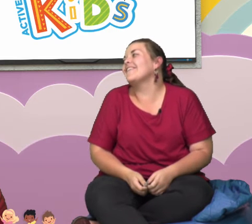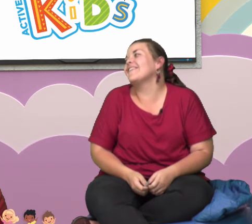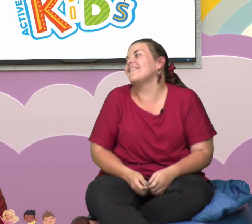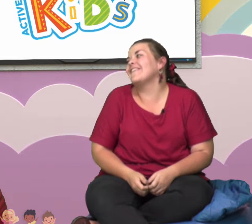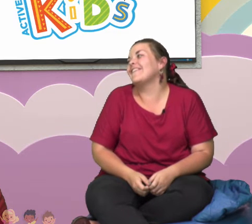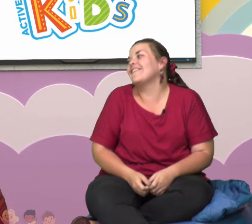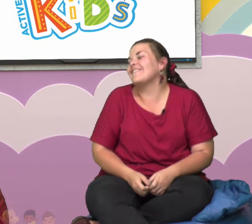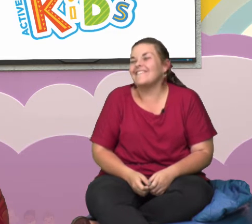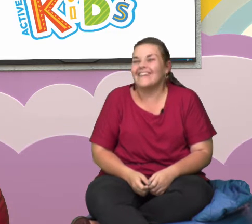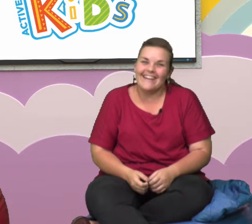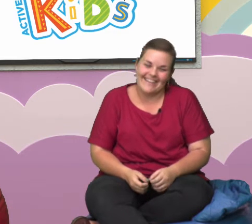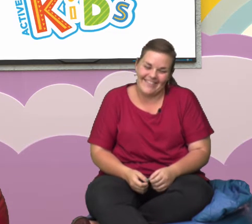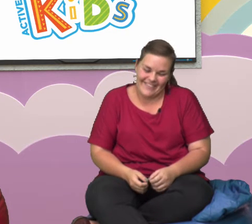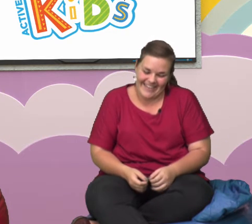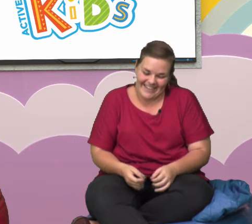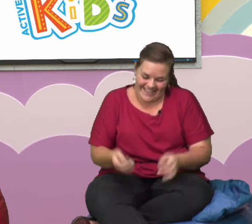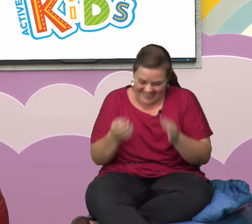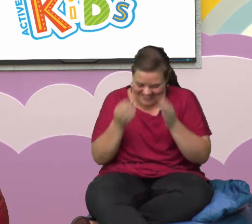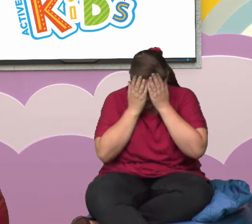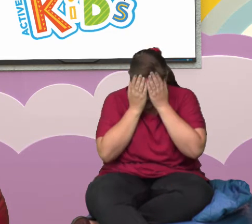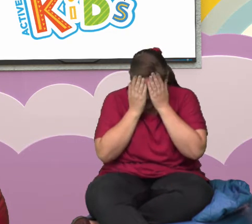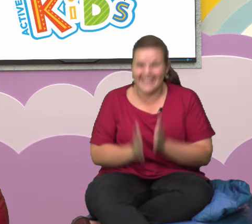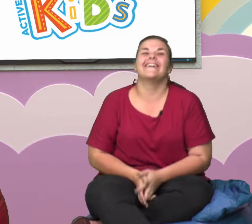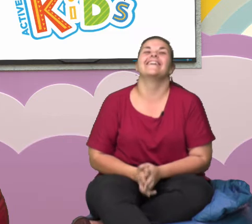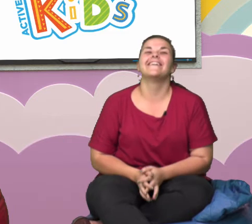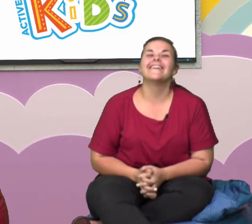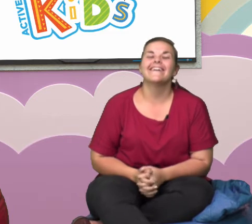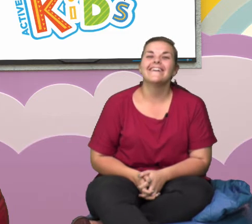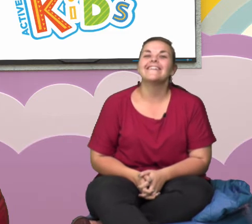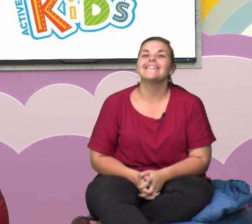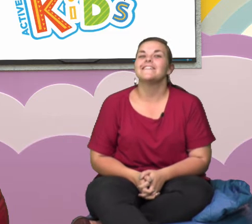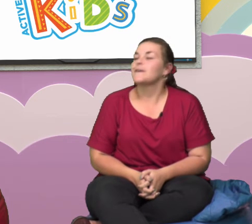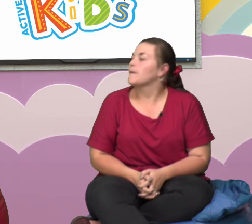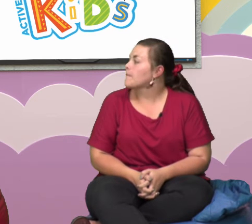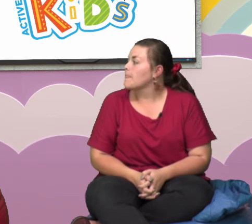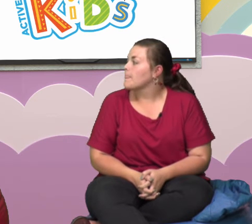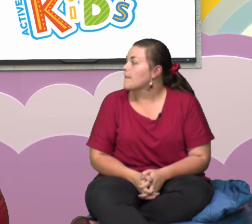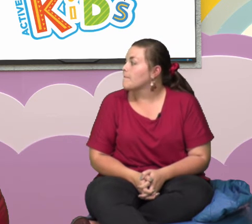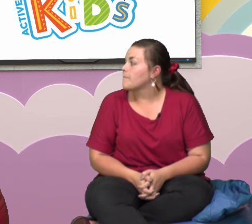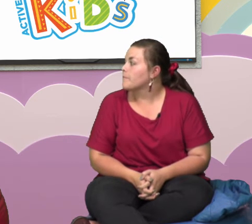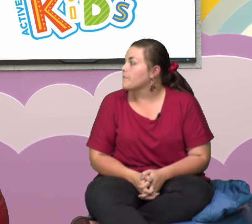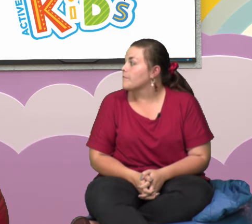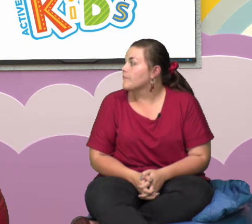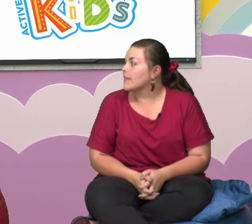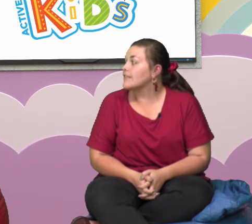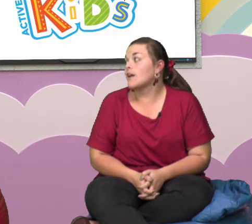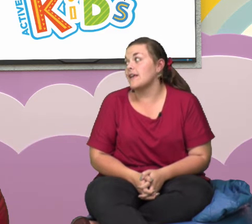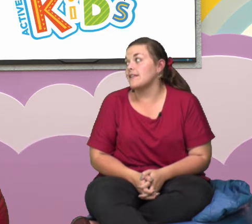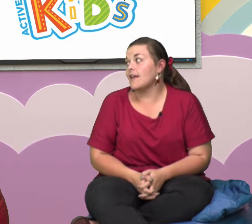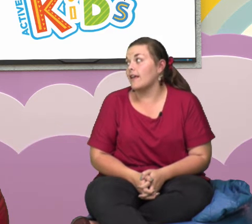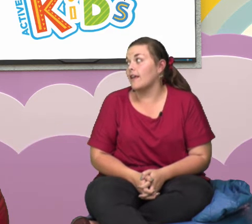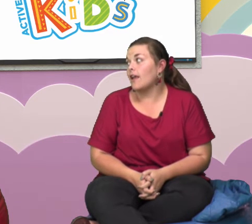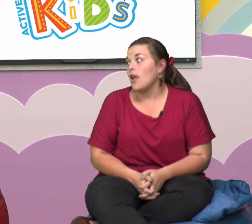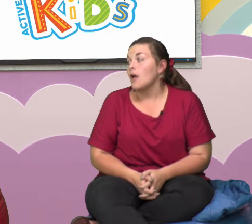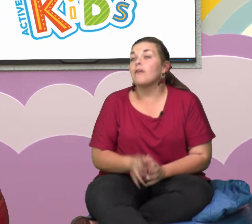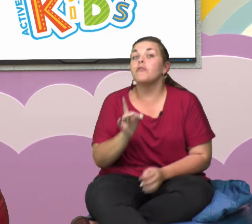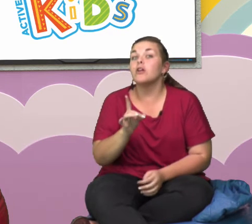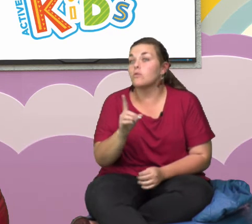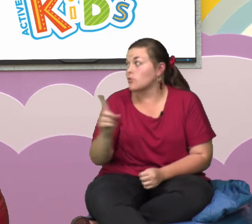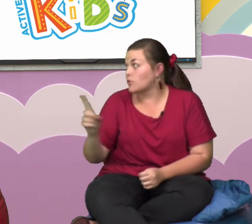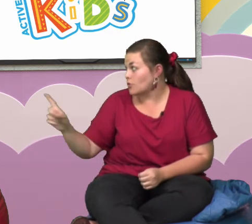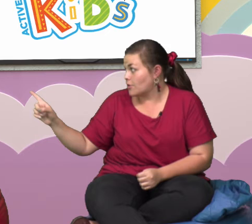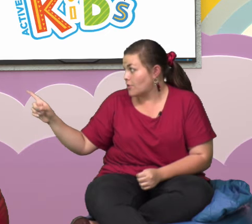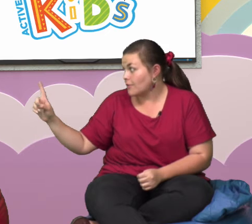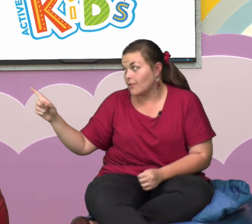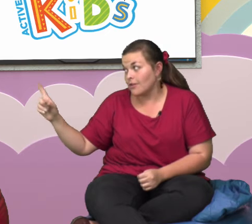net op. Ek kan nie meer nie. Okay, maar ek mis my twee vriende. Zoey en Zacky. Maar Maar